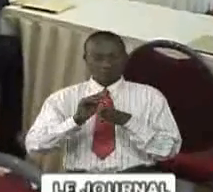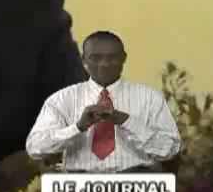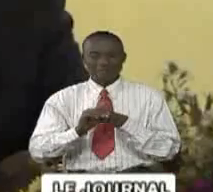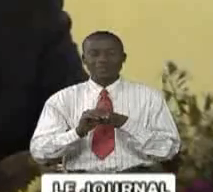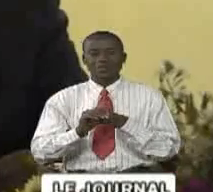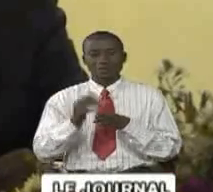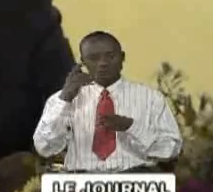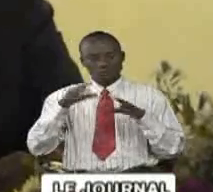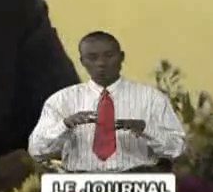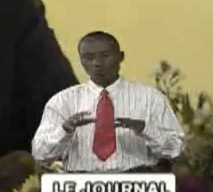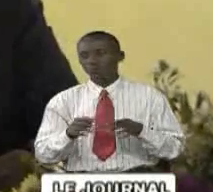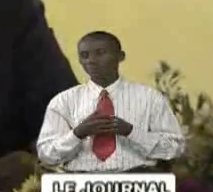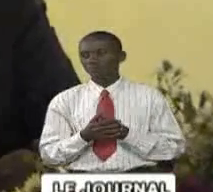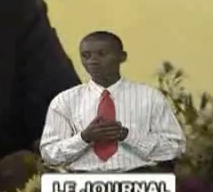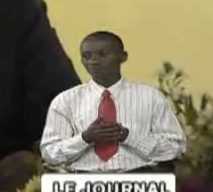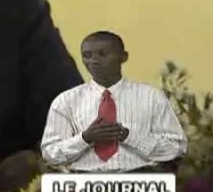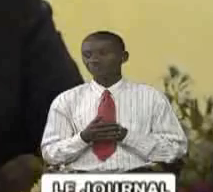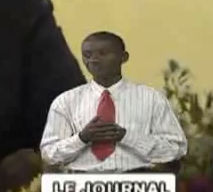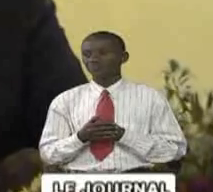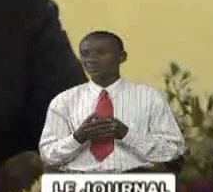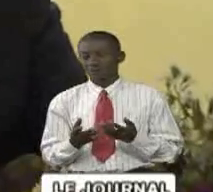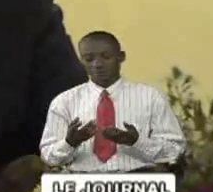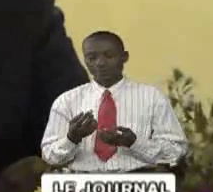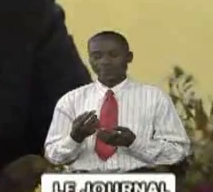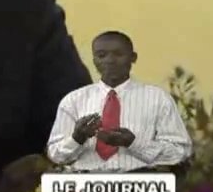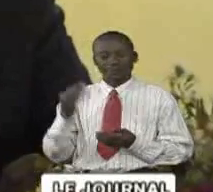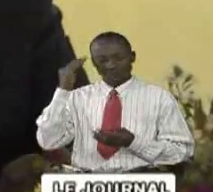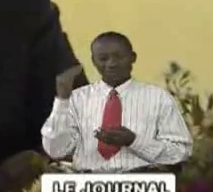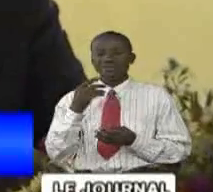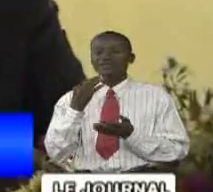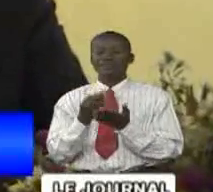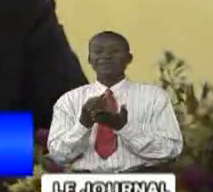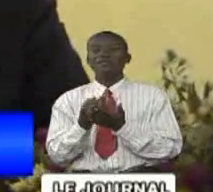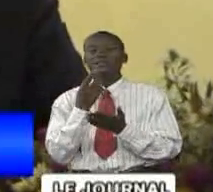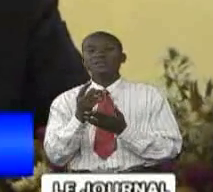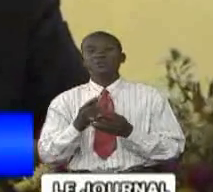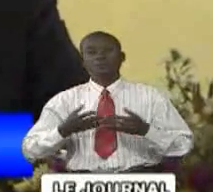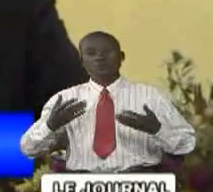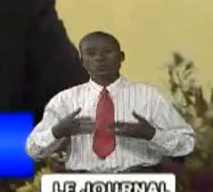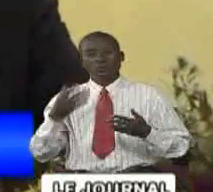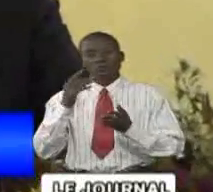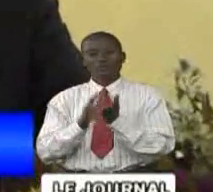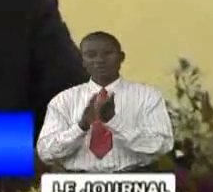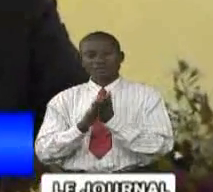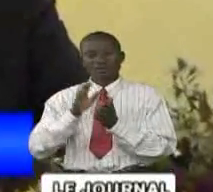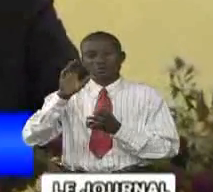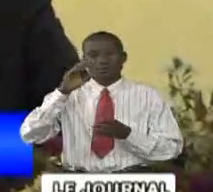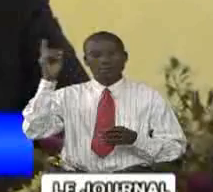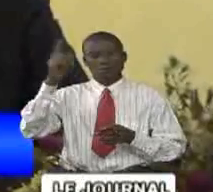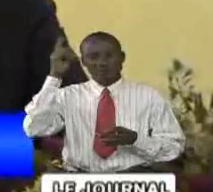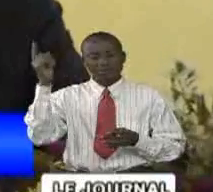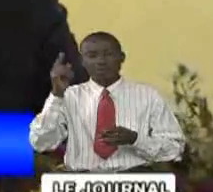aussi remercier et féliciter la Banque mondiale. S'agissant de la matrice de gouvernance économique. Monsieur le directeur des